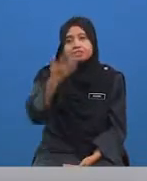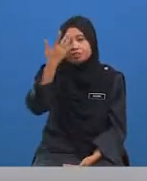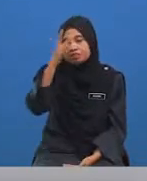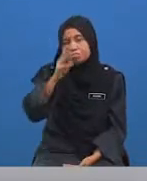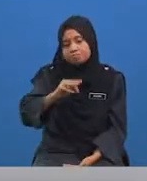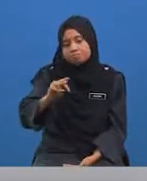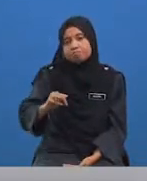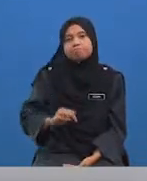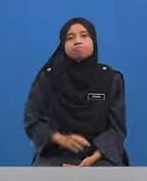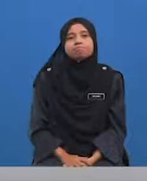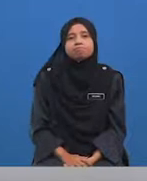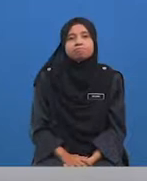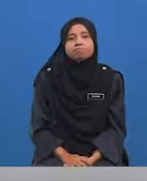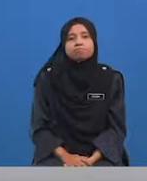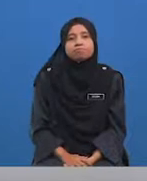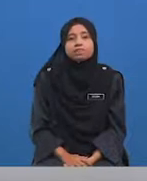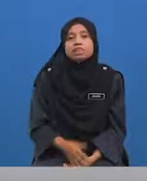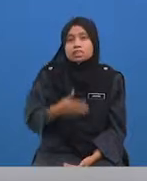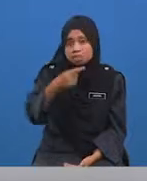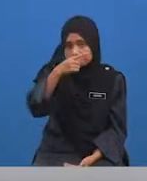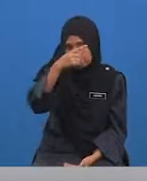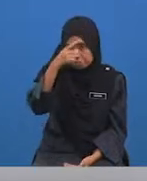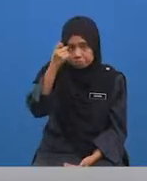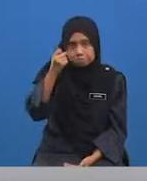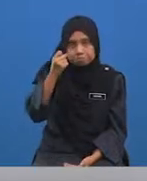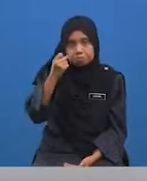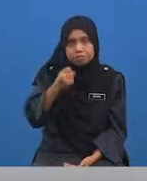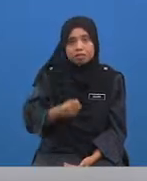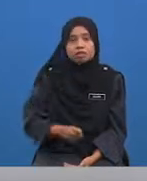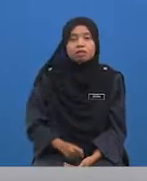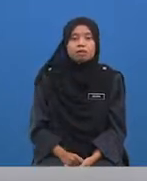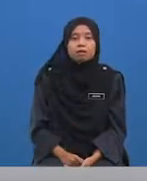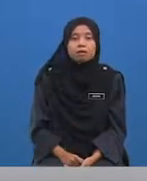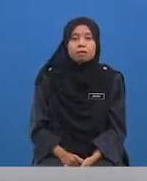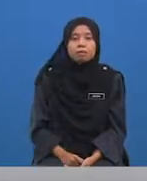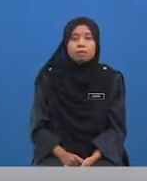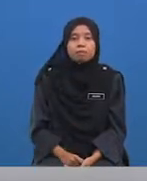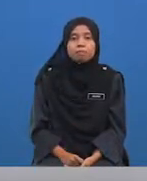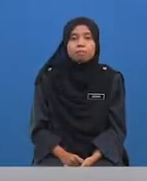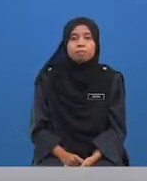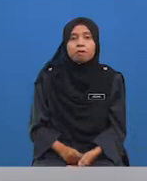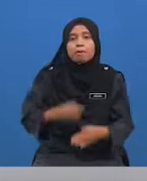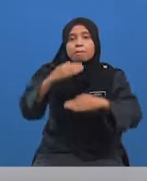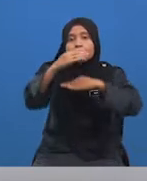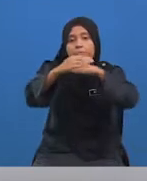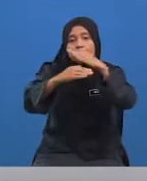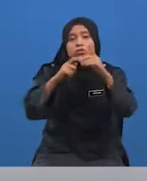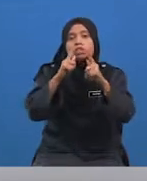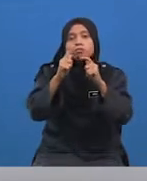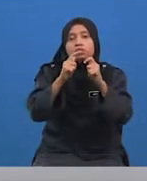pandai murid-murid. Hal ini terjadi disebabkan oleh